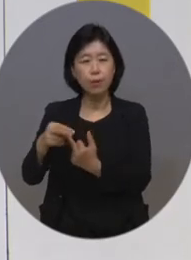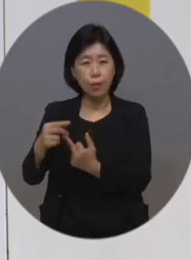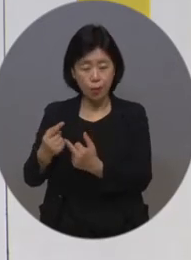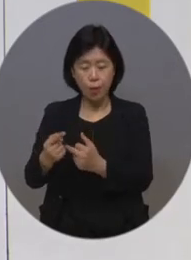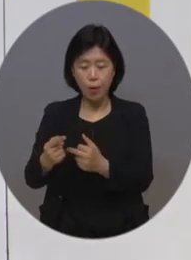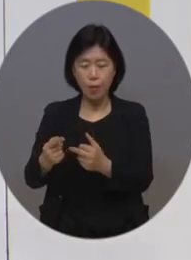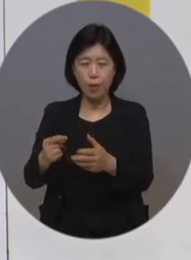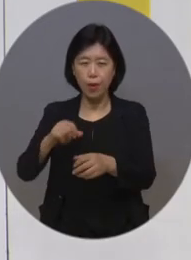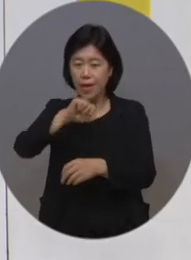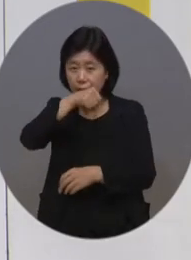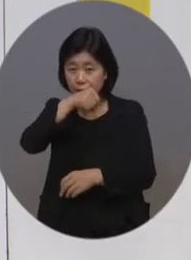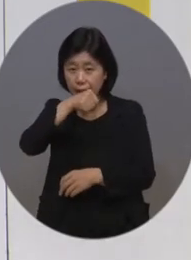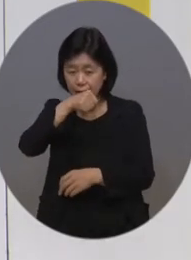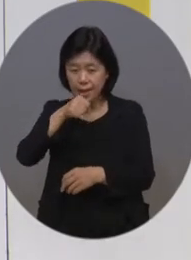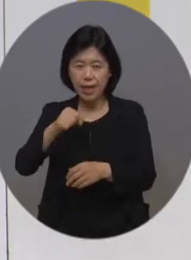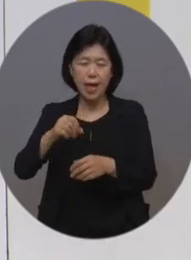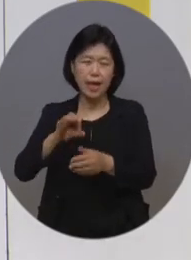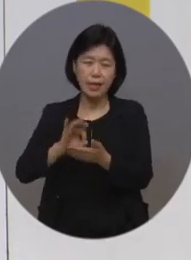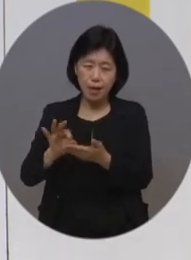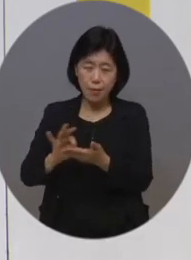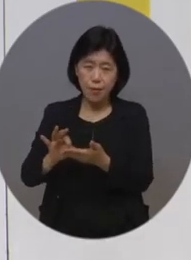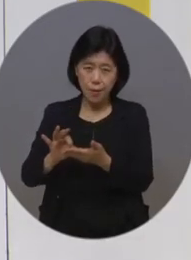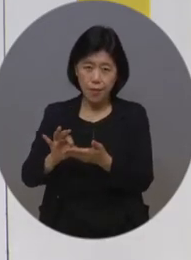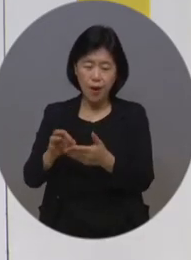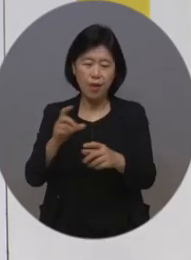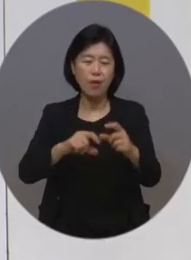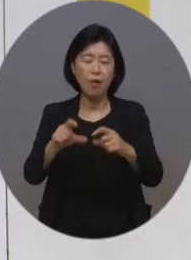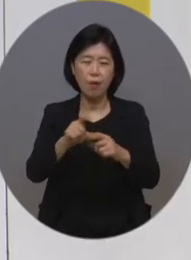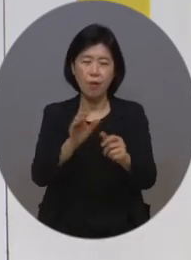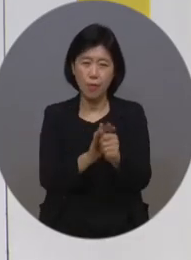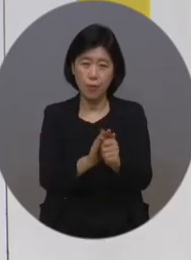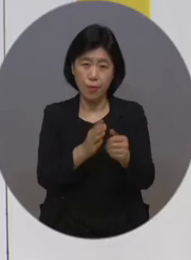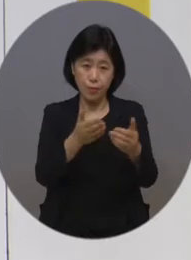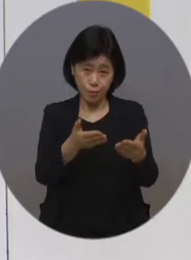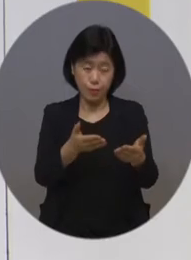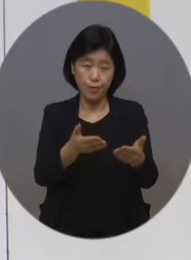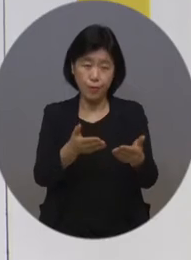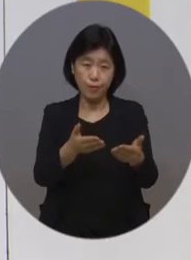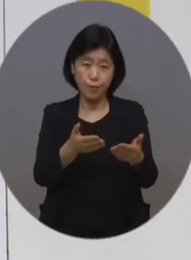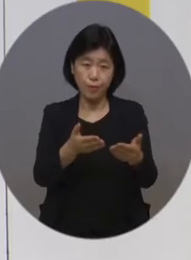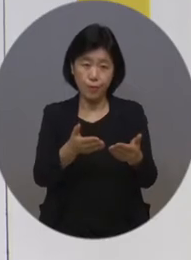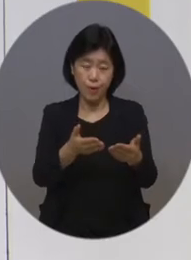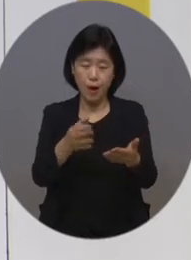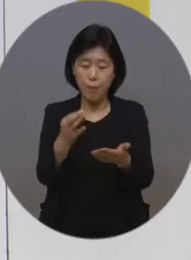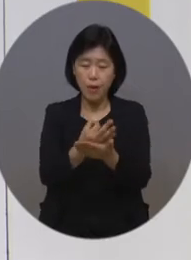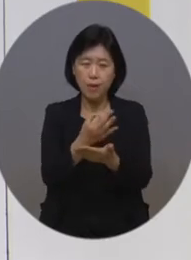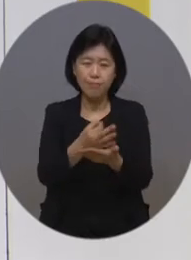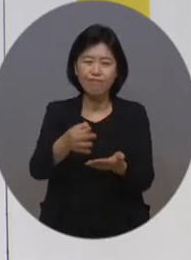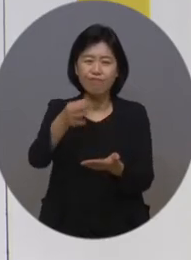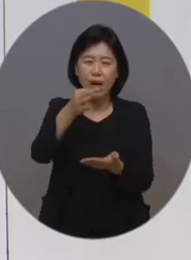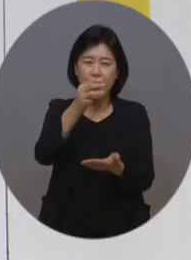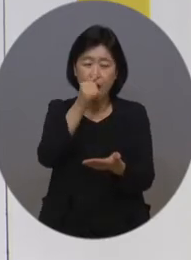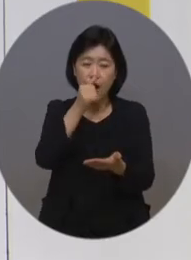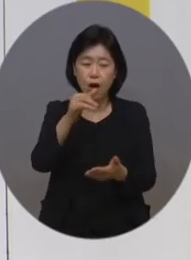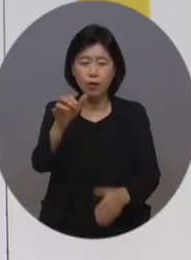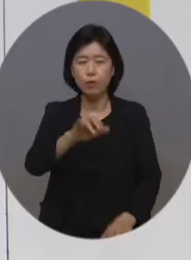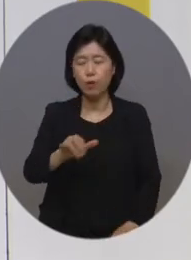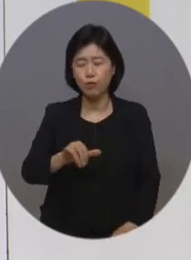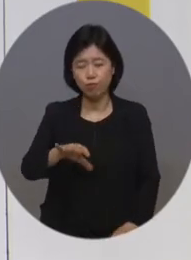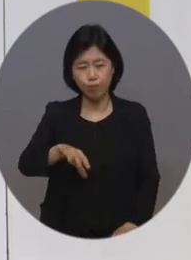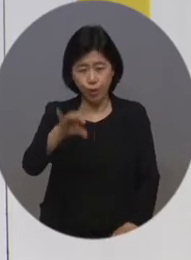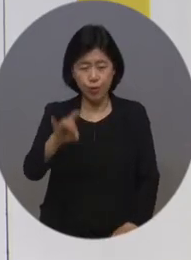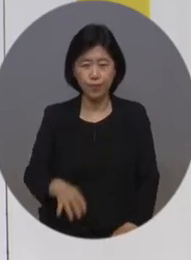그 지금 이제 재활 센터에 4 임금을 최저임금 이상을 포션 이것도 전국 최초 입니다 그